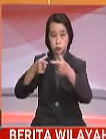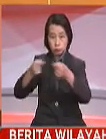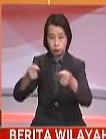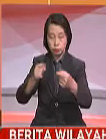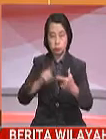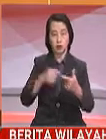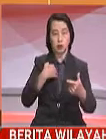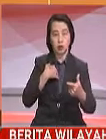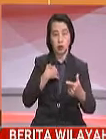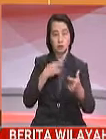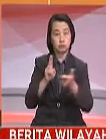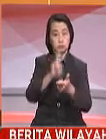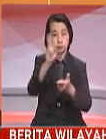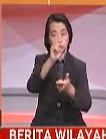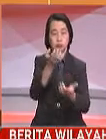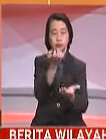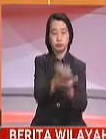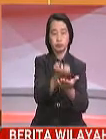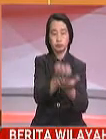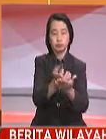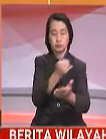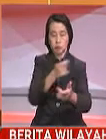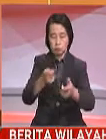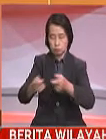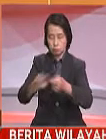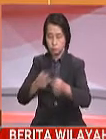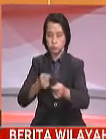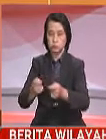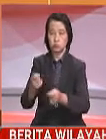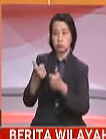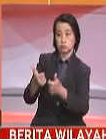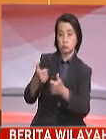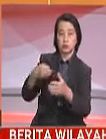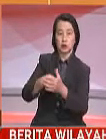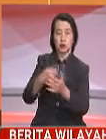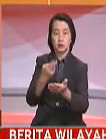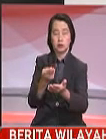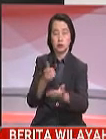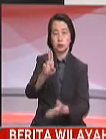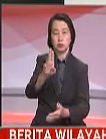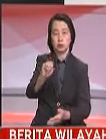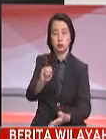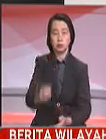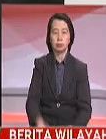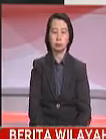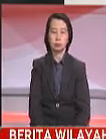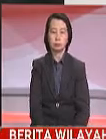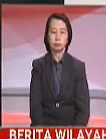Ijazah Sarjana Muda Ekonomi dan Pentadbiran Kepujian dari Universiti Melayu.